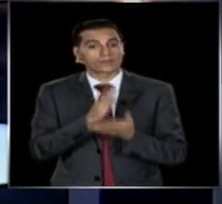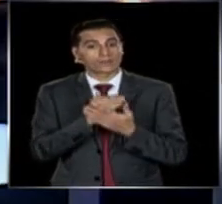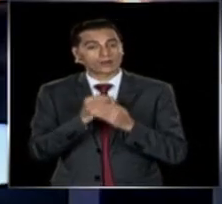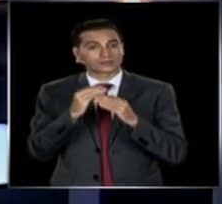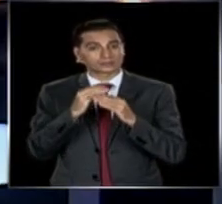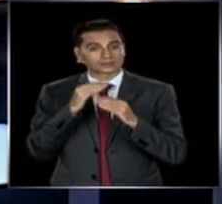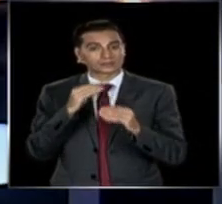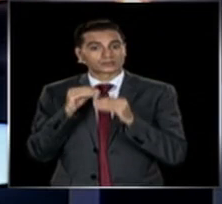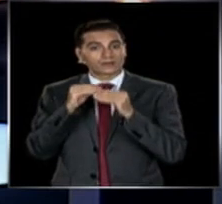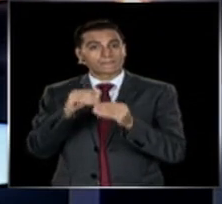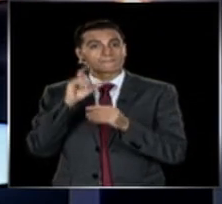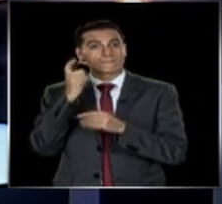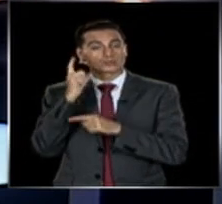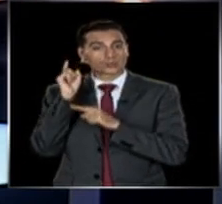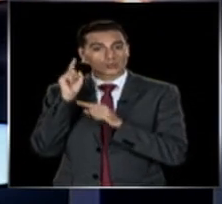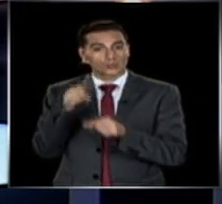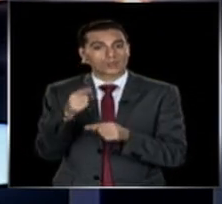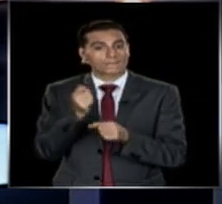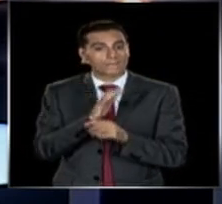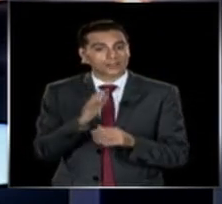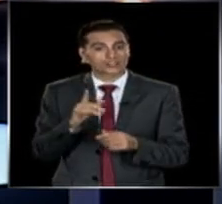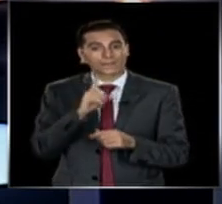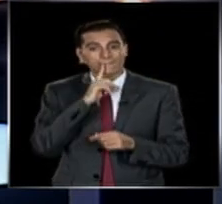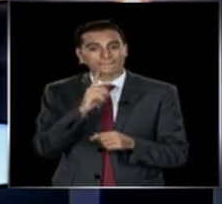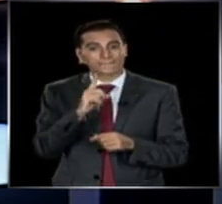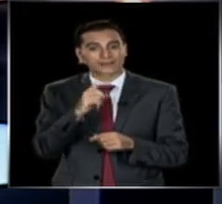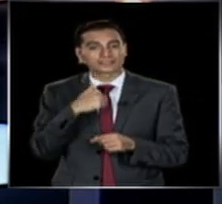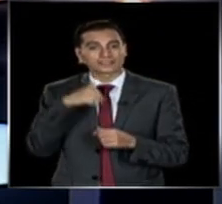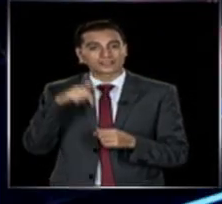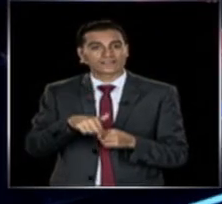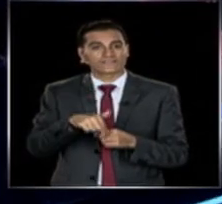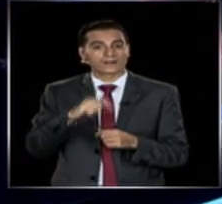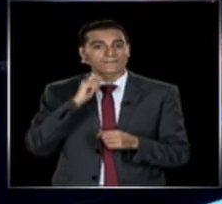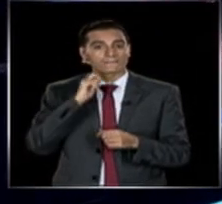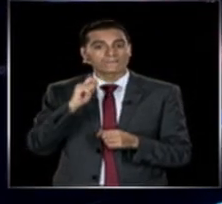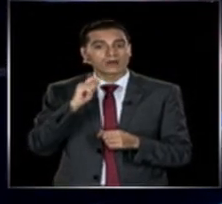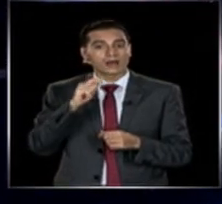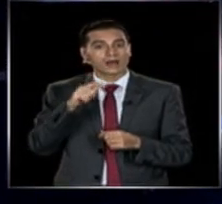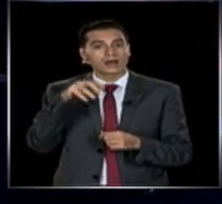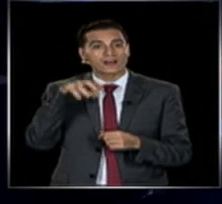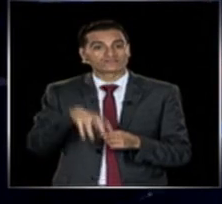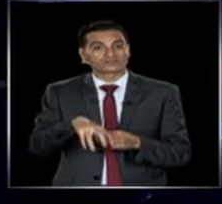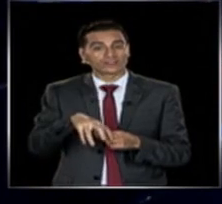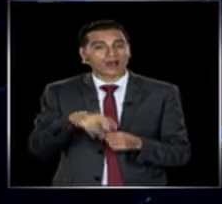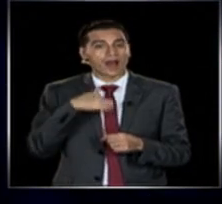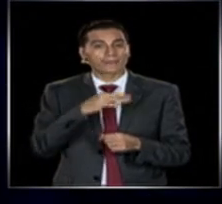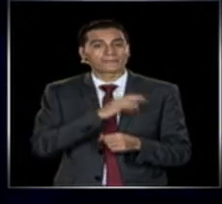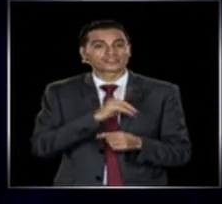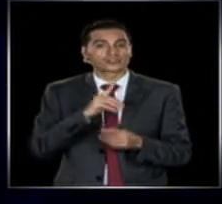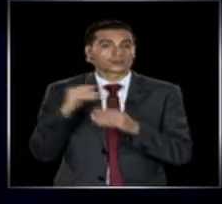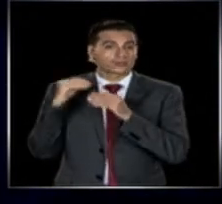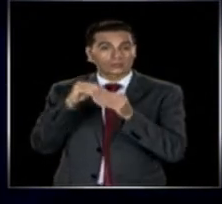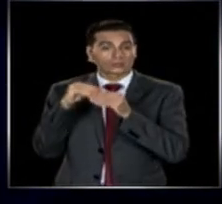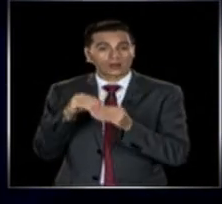يكون جاي من المنصورة لحد هنا، ولكن داخل الأقاليم ما بستفدش منها حاجة. طب ليه جوه الأقاليم؟ يعني لما بتتنقلي من